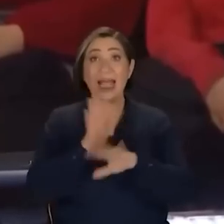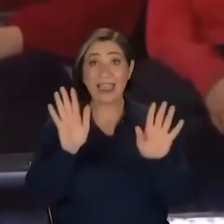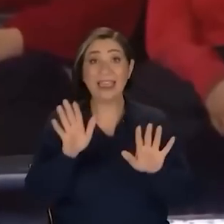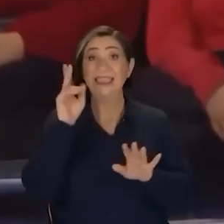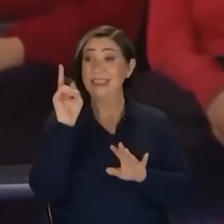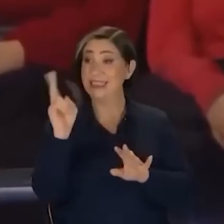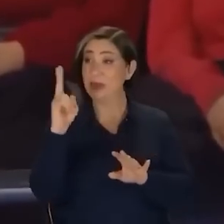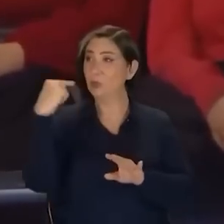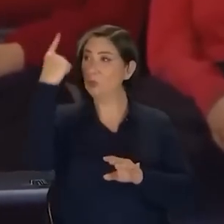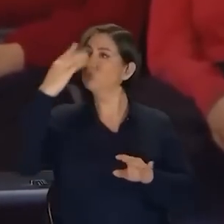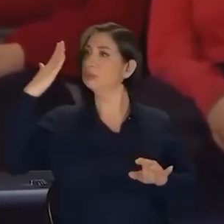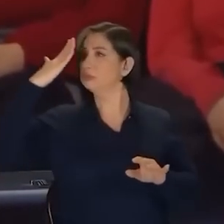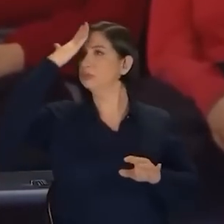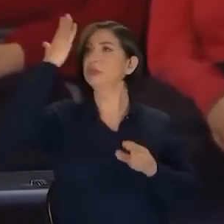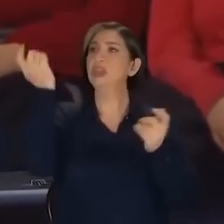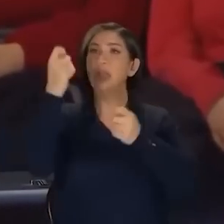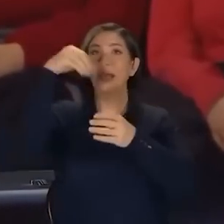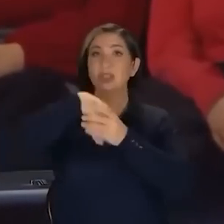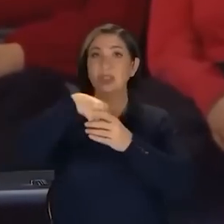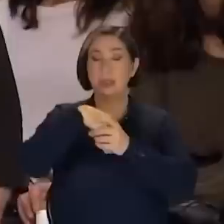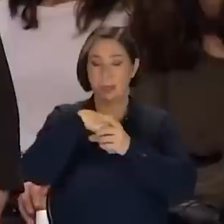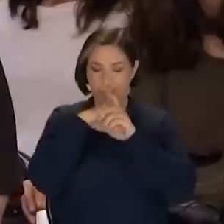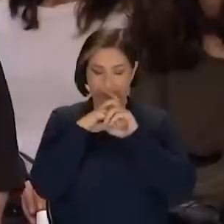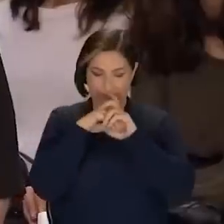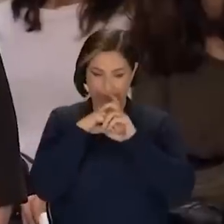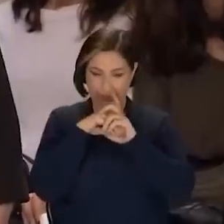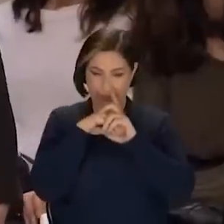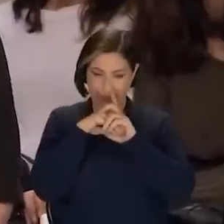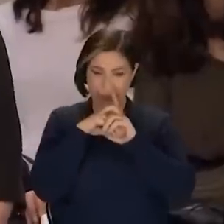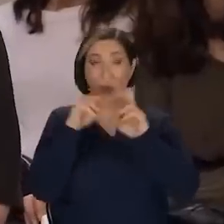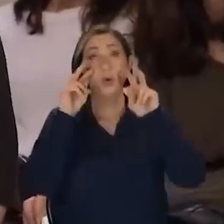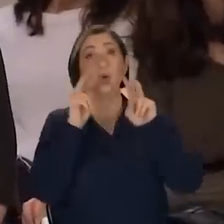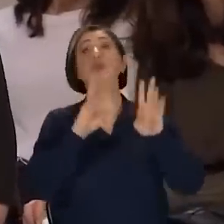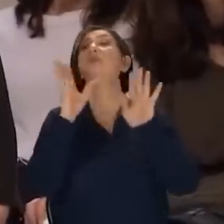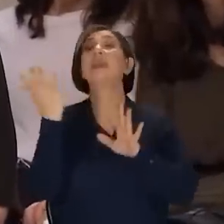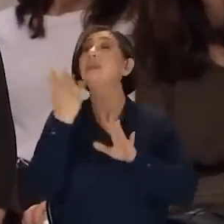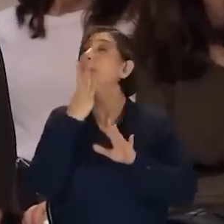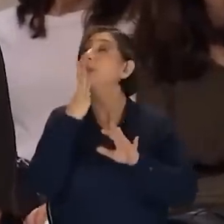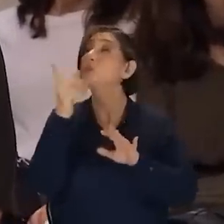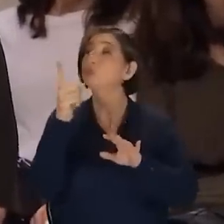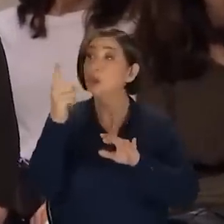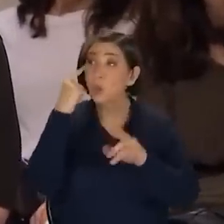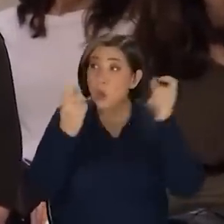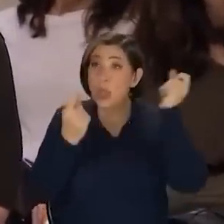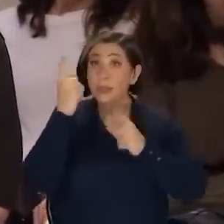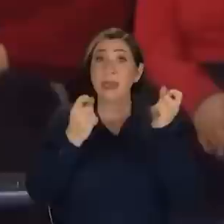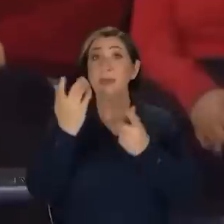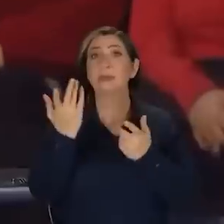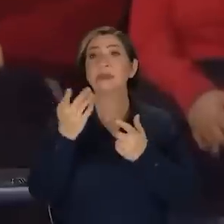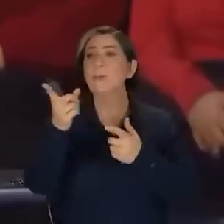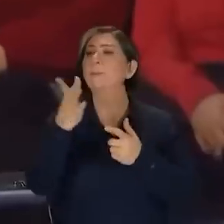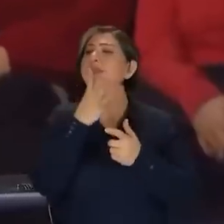senin yüz Akın işler arasında görülmeyeceği Nereden biliyorsun bir yandan da bunları öğret şey